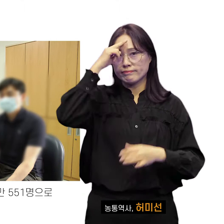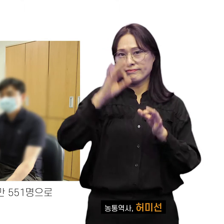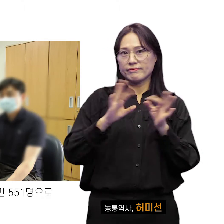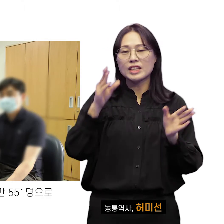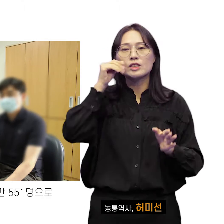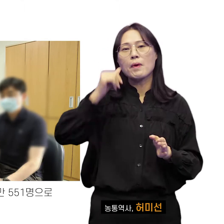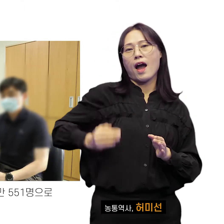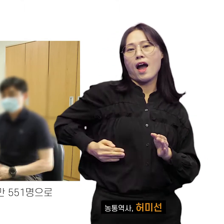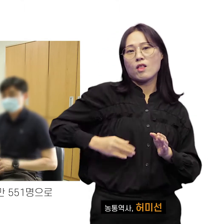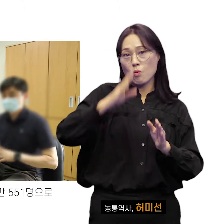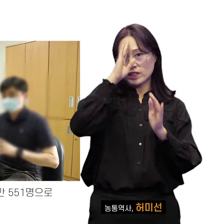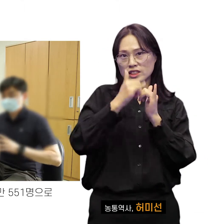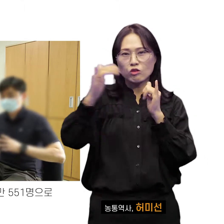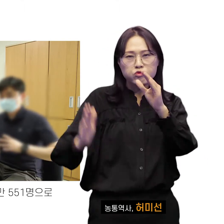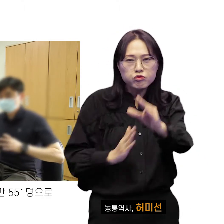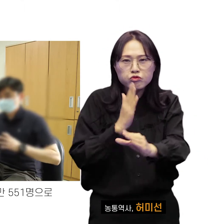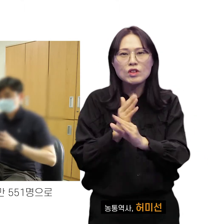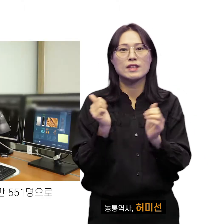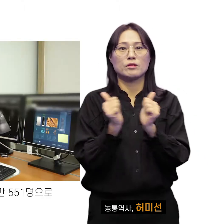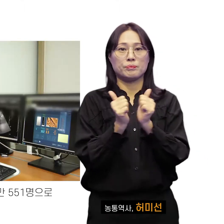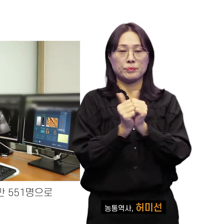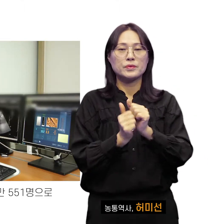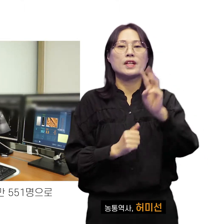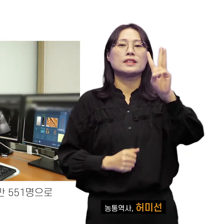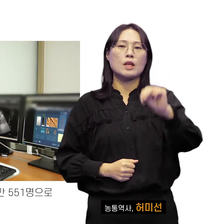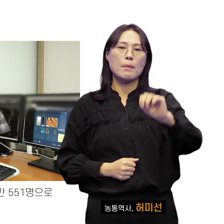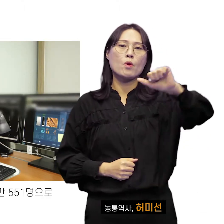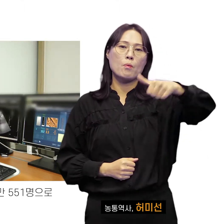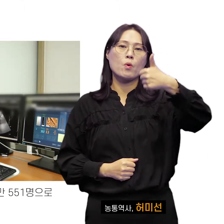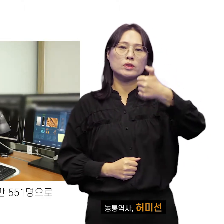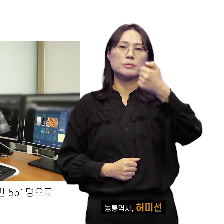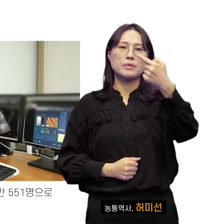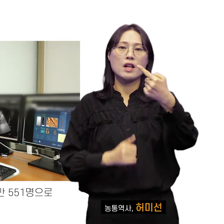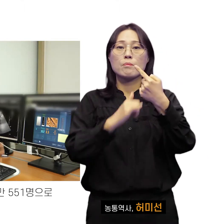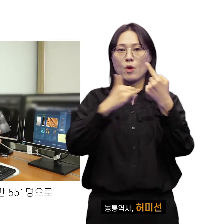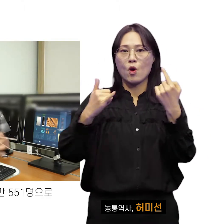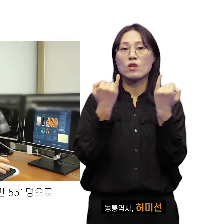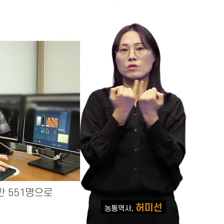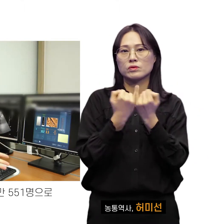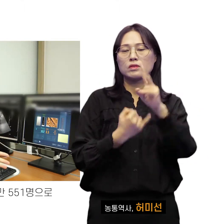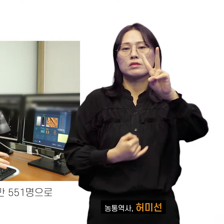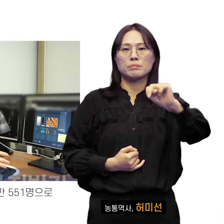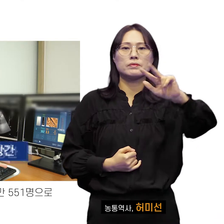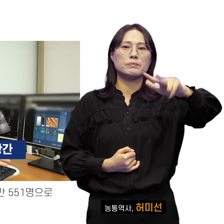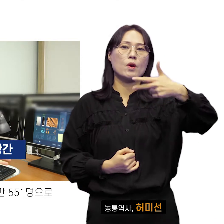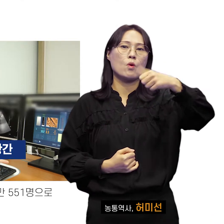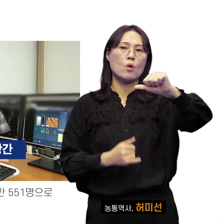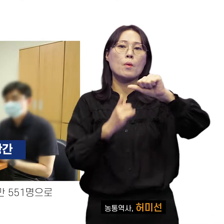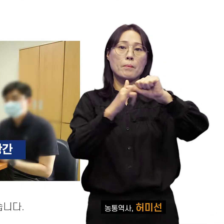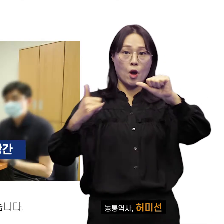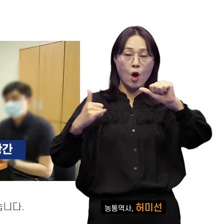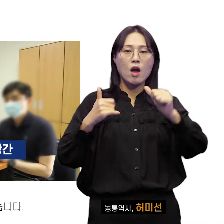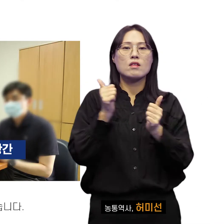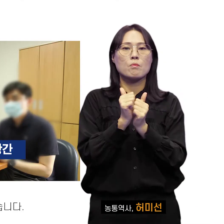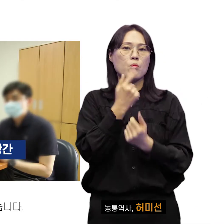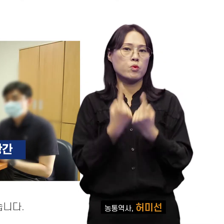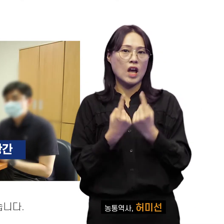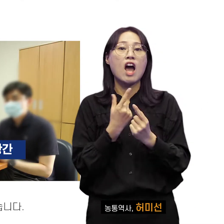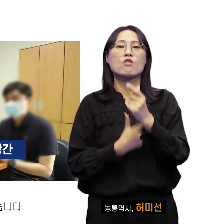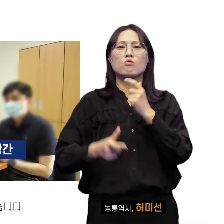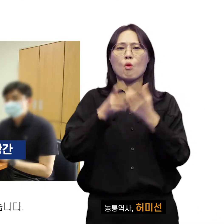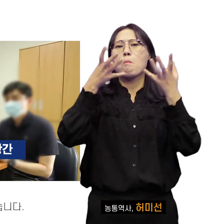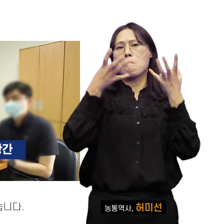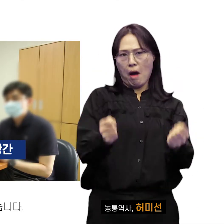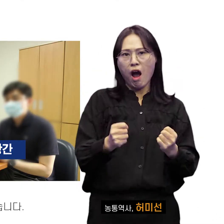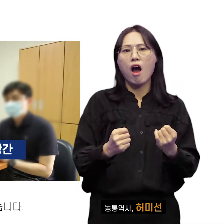지방간 환자는 남성이 3만 551명으로 여성 2만 705명보다 더 많고 연령별로는